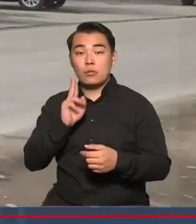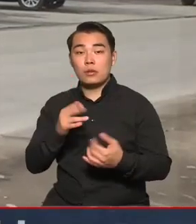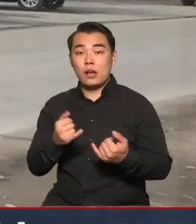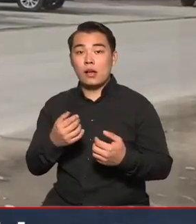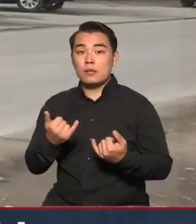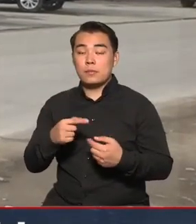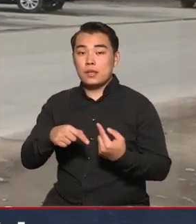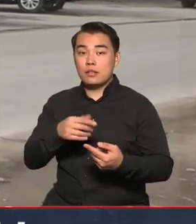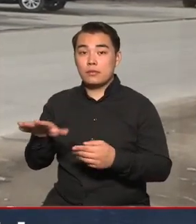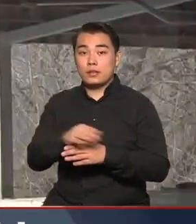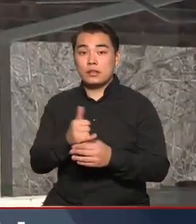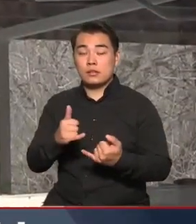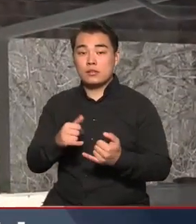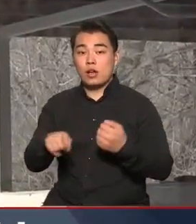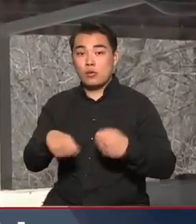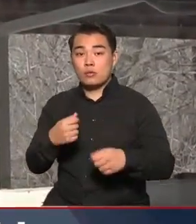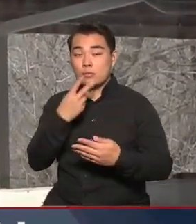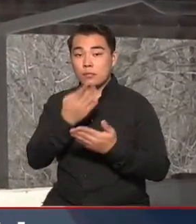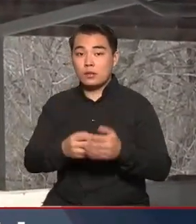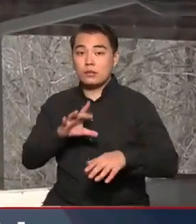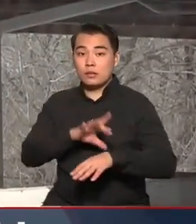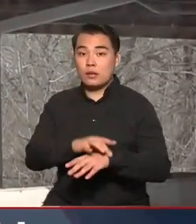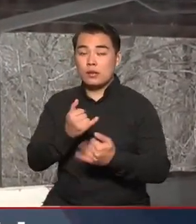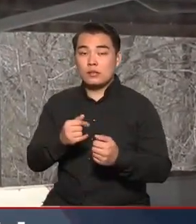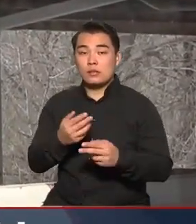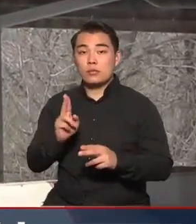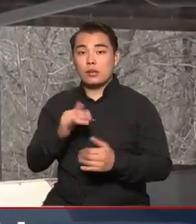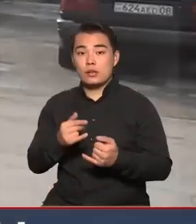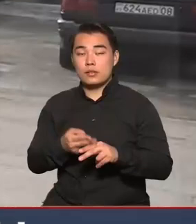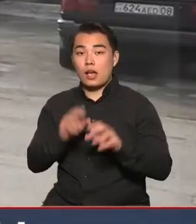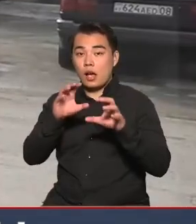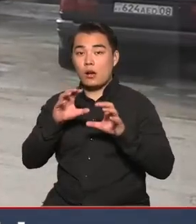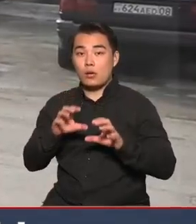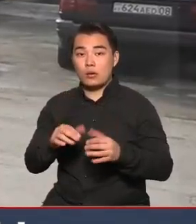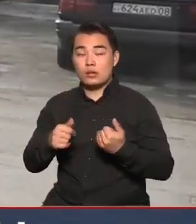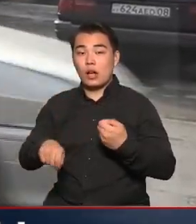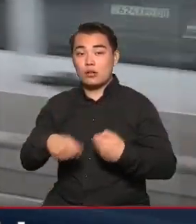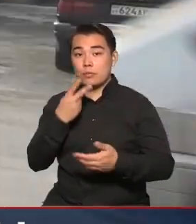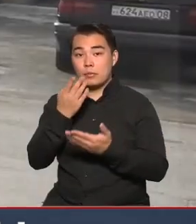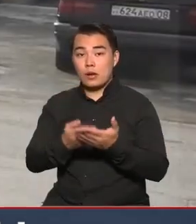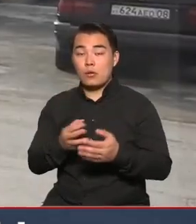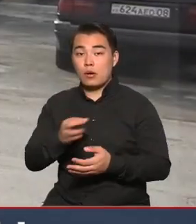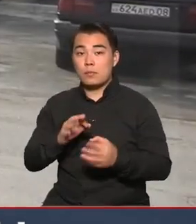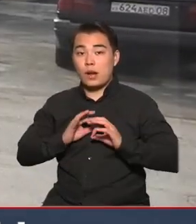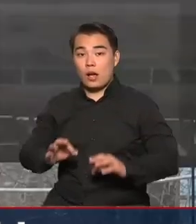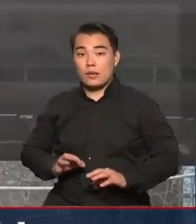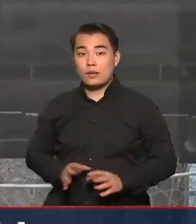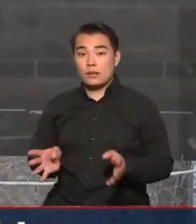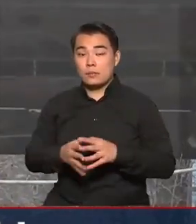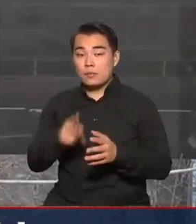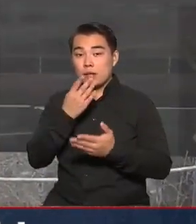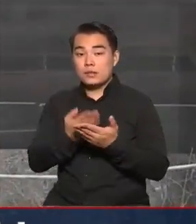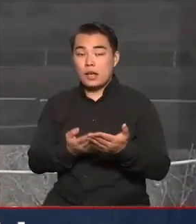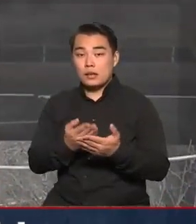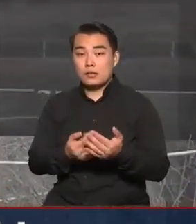бизнес ошақтарын анықтау шаралары жүріп жатыр. Заң бұзушылықтар кәсіпкерлердің қатысуымен облыстық прокуратура жанындағы сараптамалық